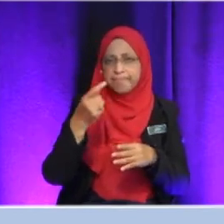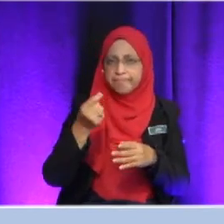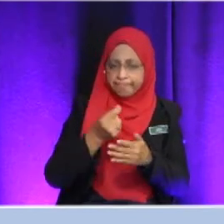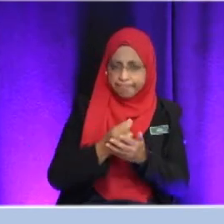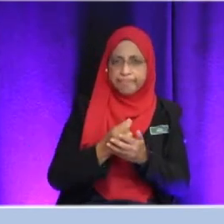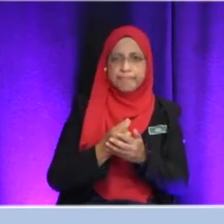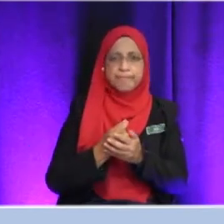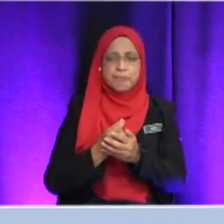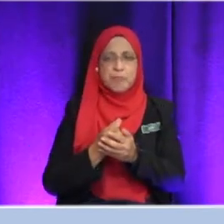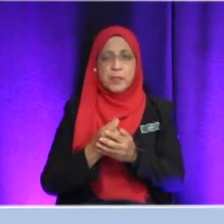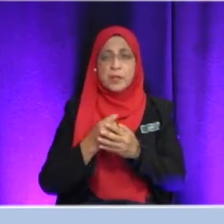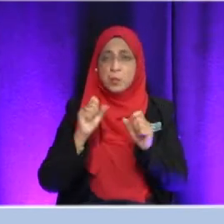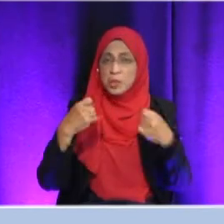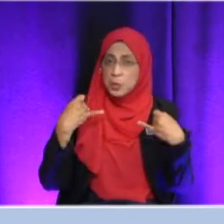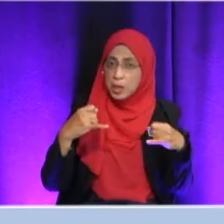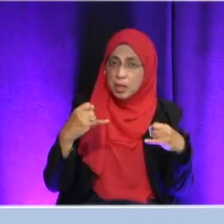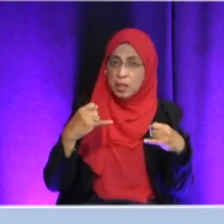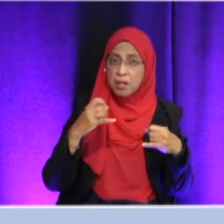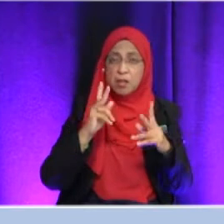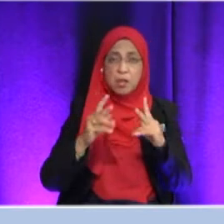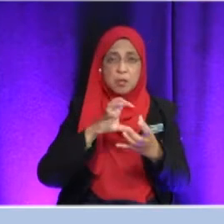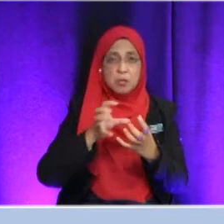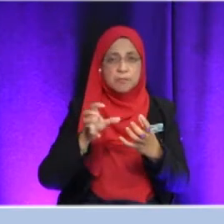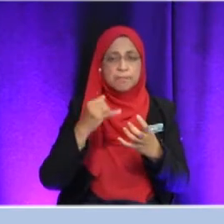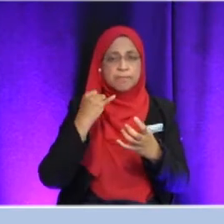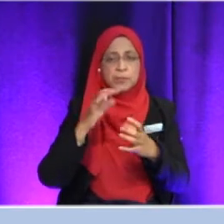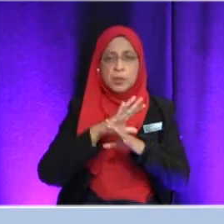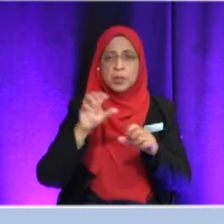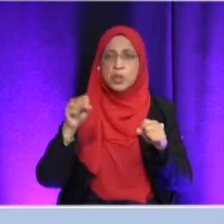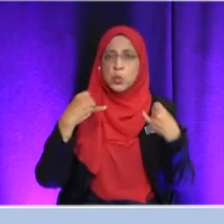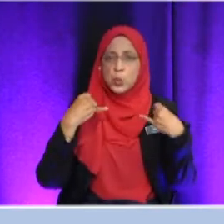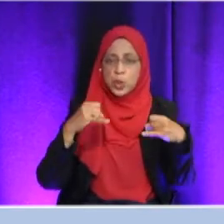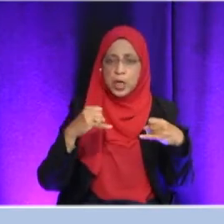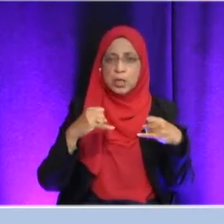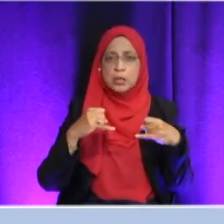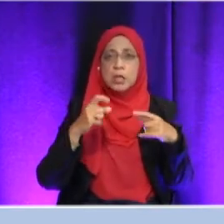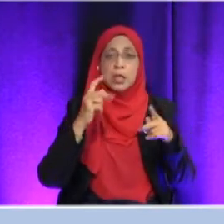Pasaran itu pendek sekali Mungkin dia akan cantik